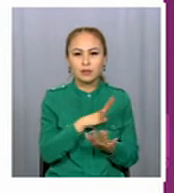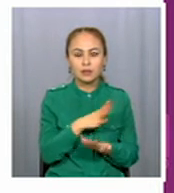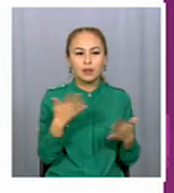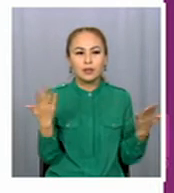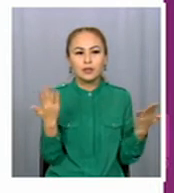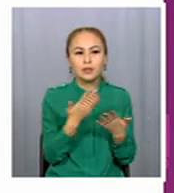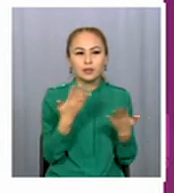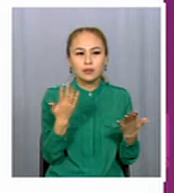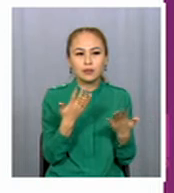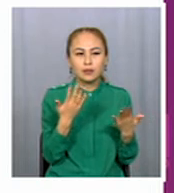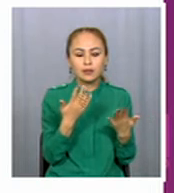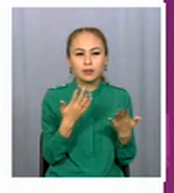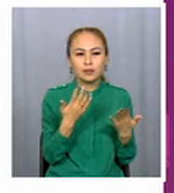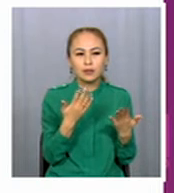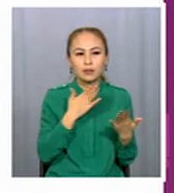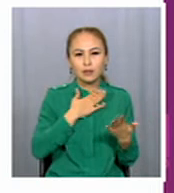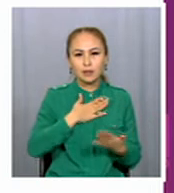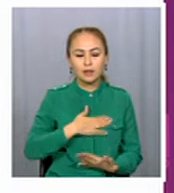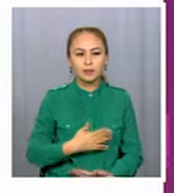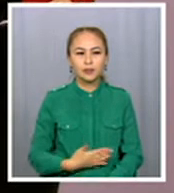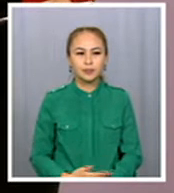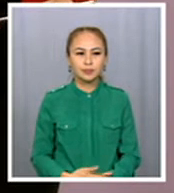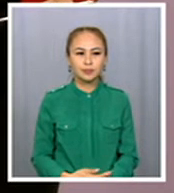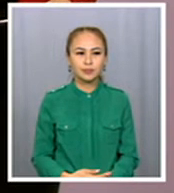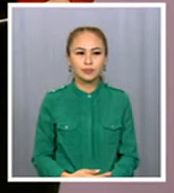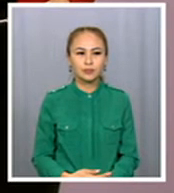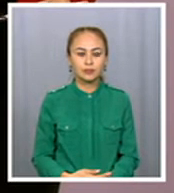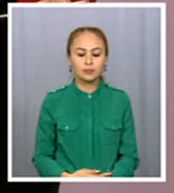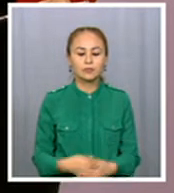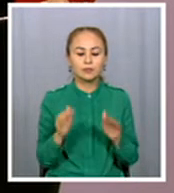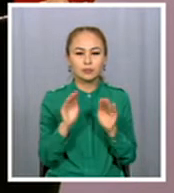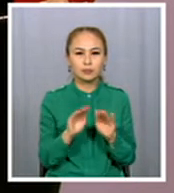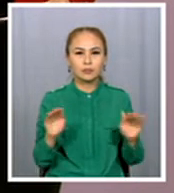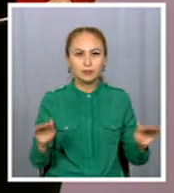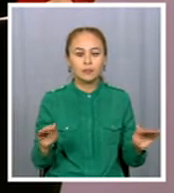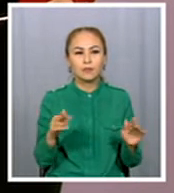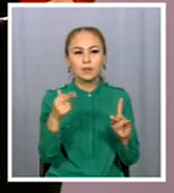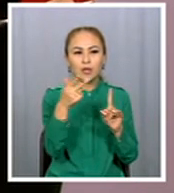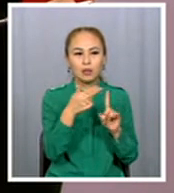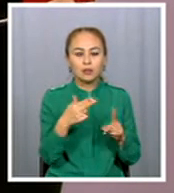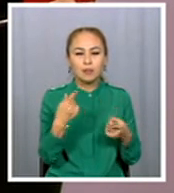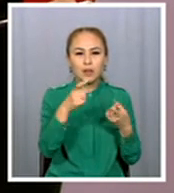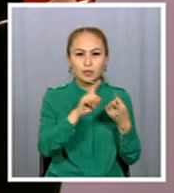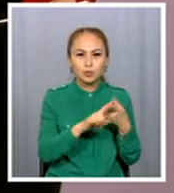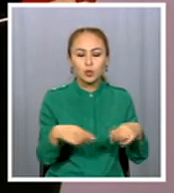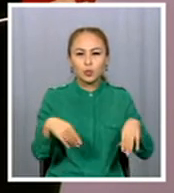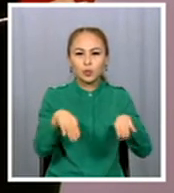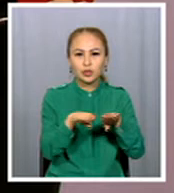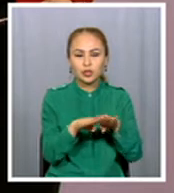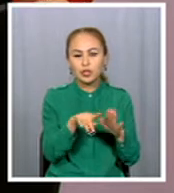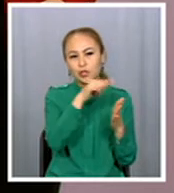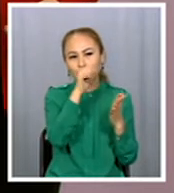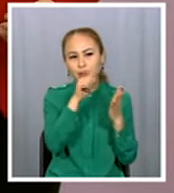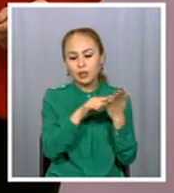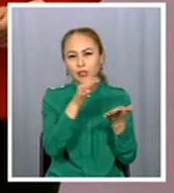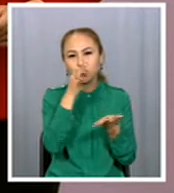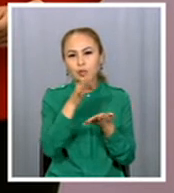жетпес. Неткен рақат. Балалар, мәтін мазмұны бойынша сұрақтарға жауап